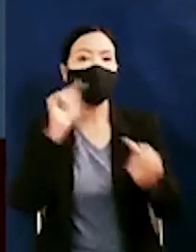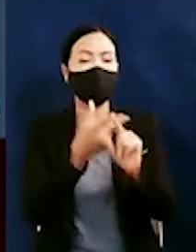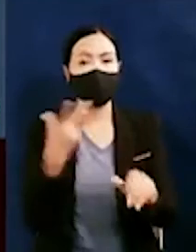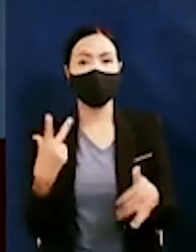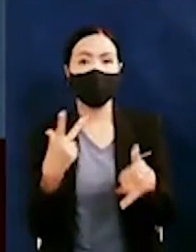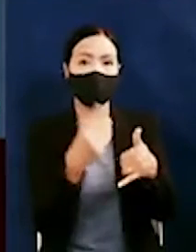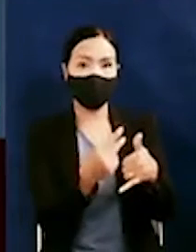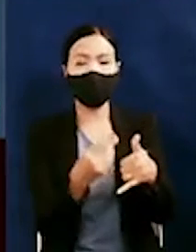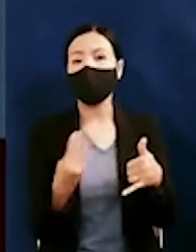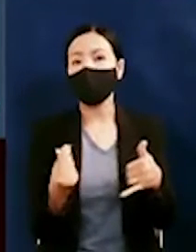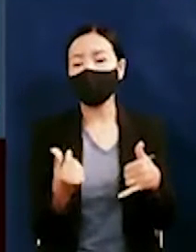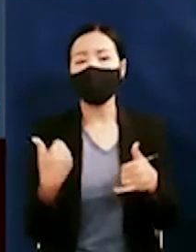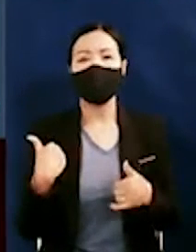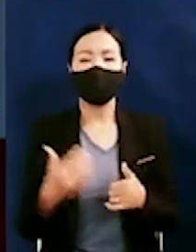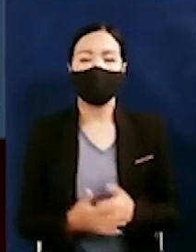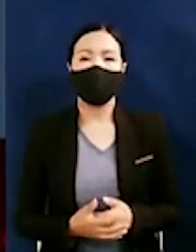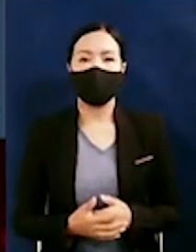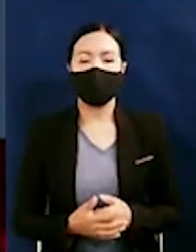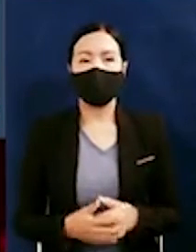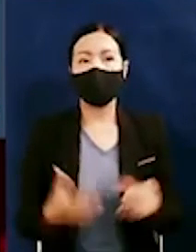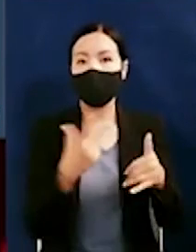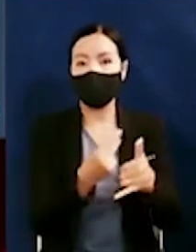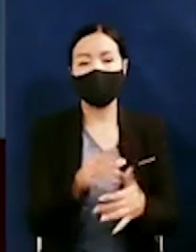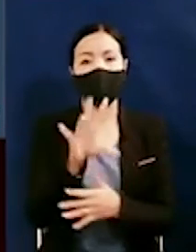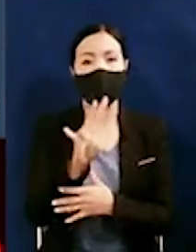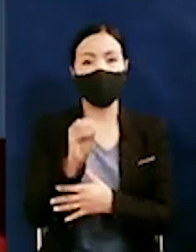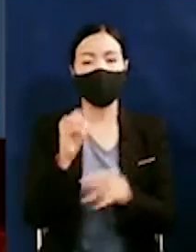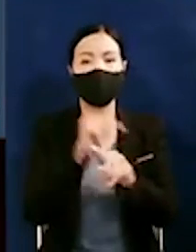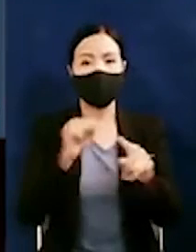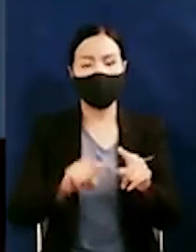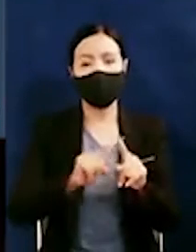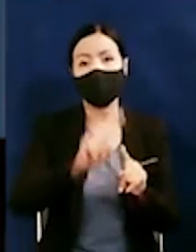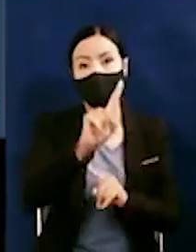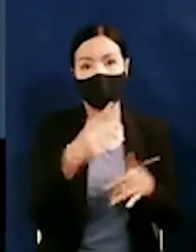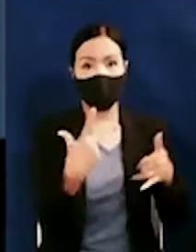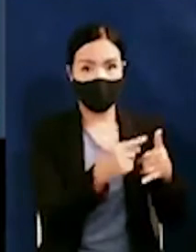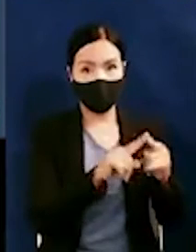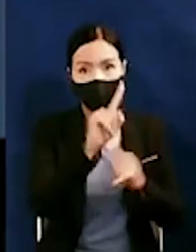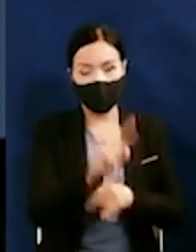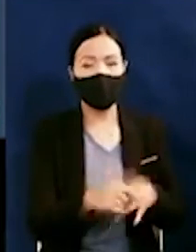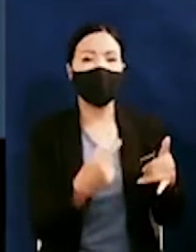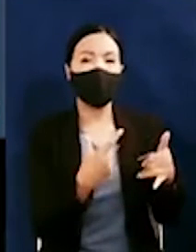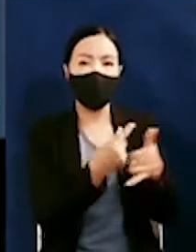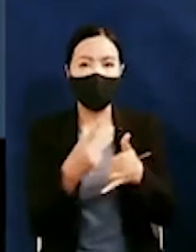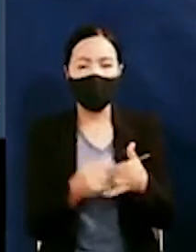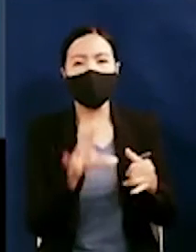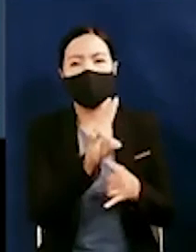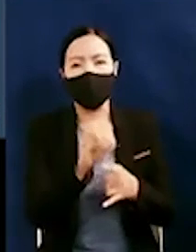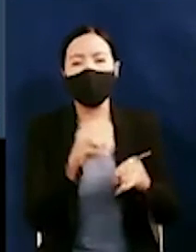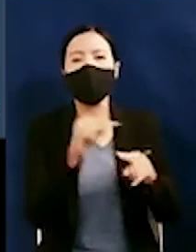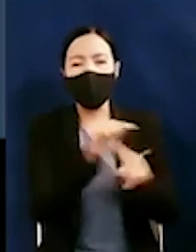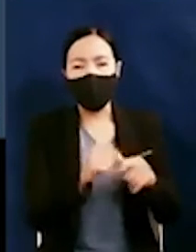วัคซีนก็คือจะทำให้ฉีดให้ได้ 70%เข็มที่ 1นะครับในกลุ่ม 60 10ปีขึ้นไป